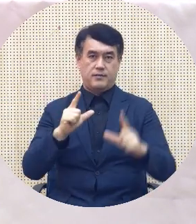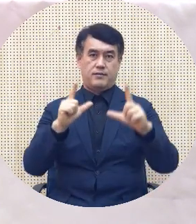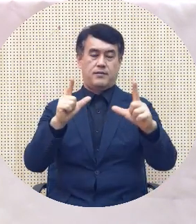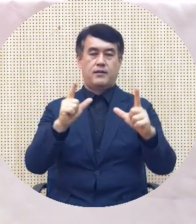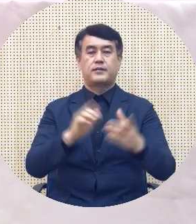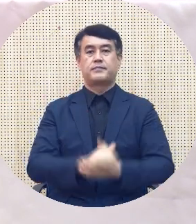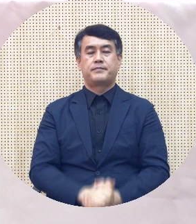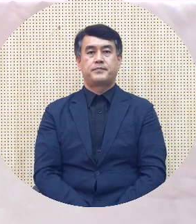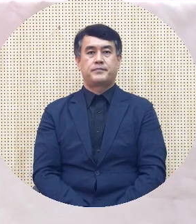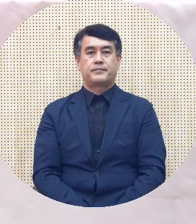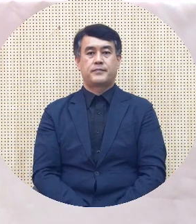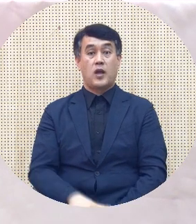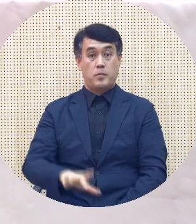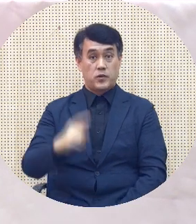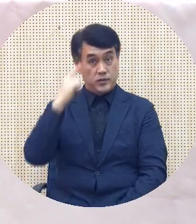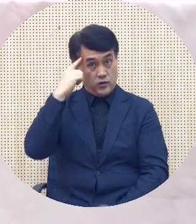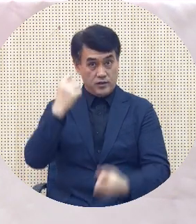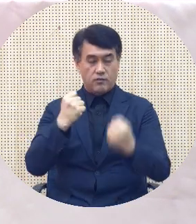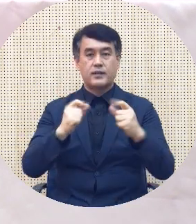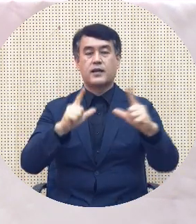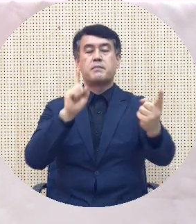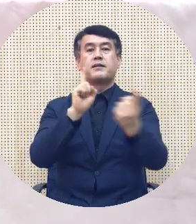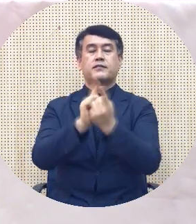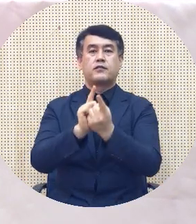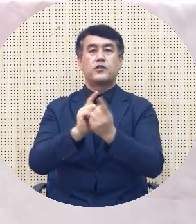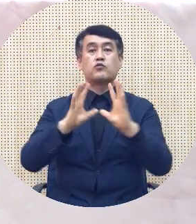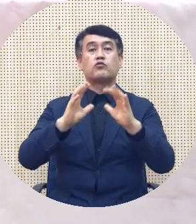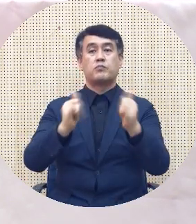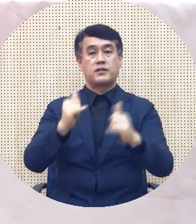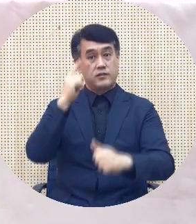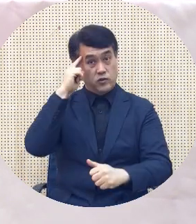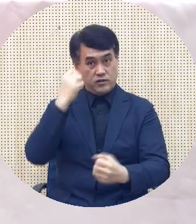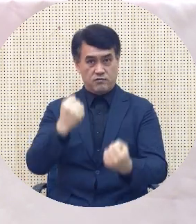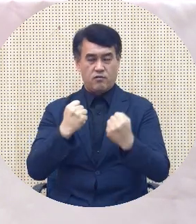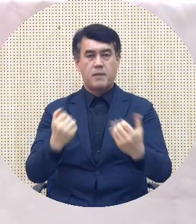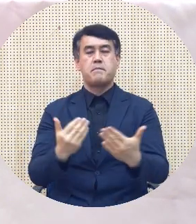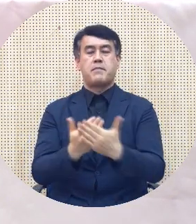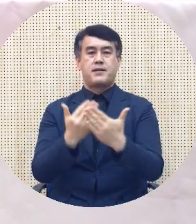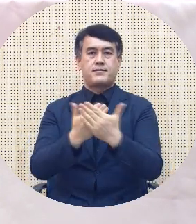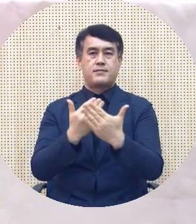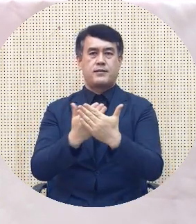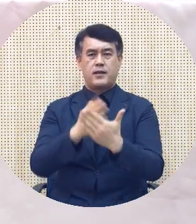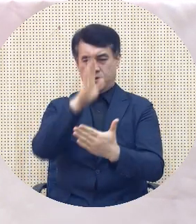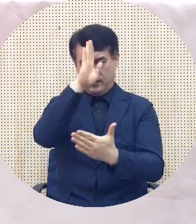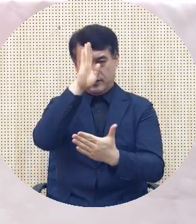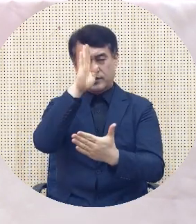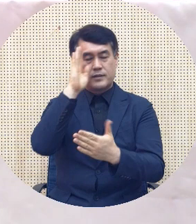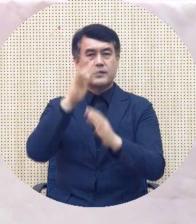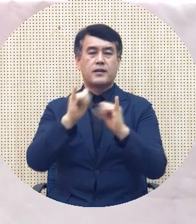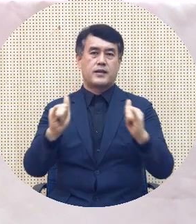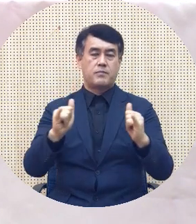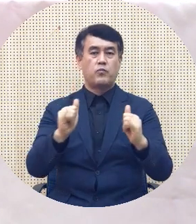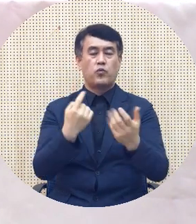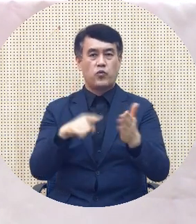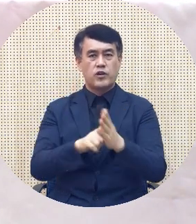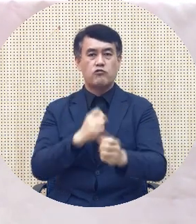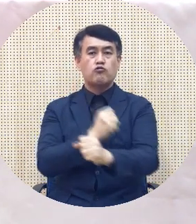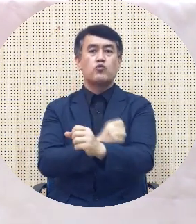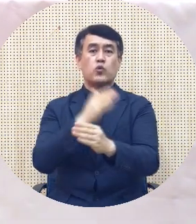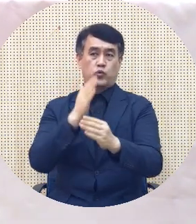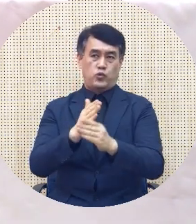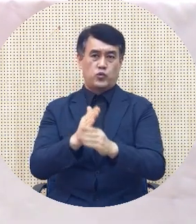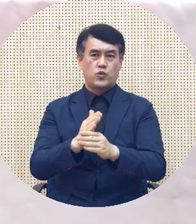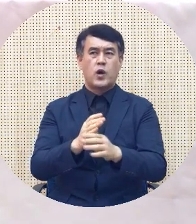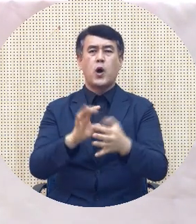마련하였습니다. 먼저 정신건강의 날을 맞아 국민 정신건강 증진과 정신질환자 인식 개선을 위해 노력하고 계시는